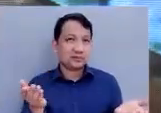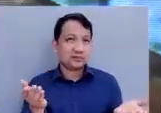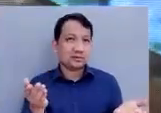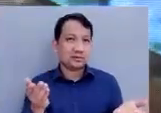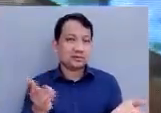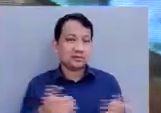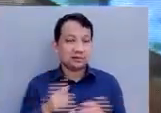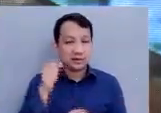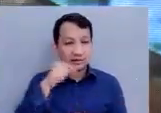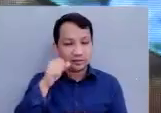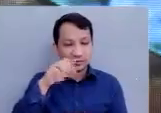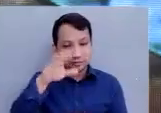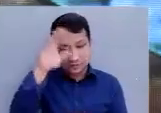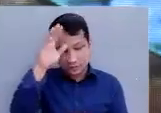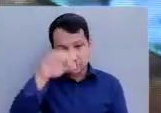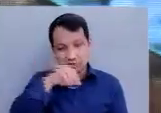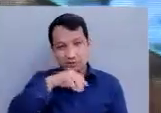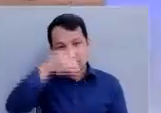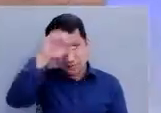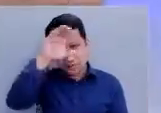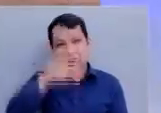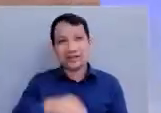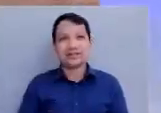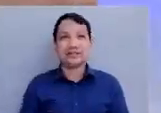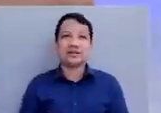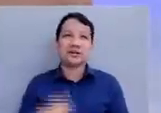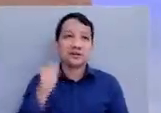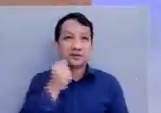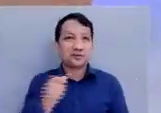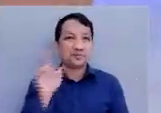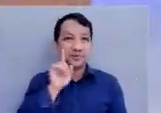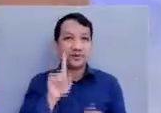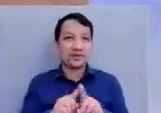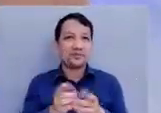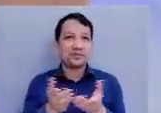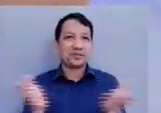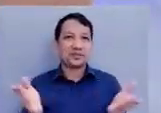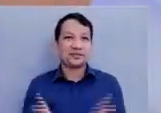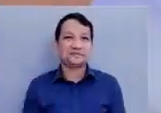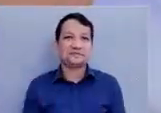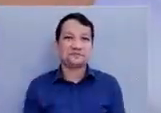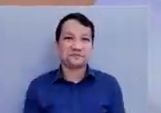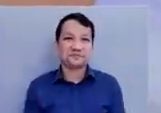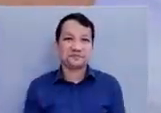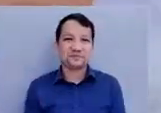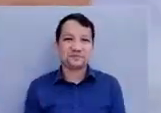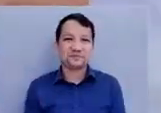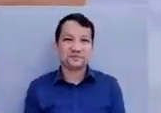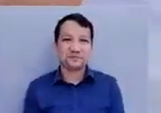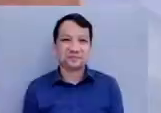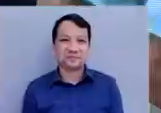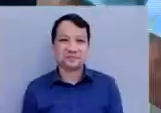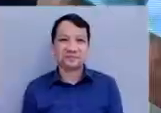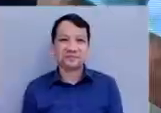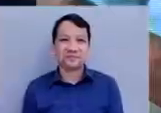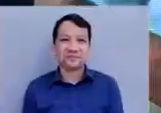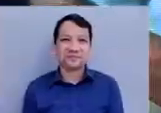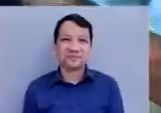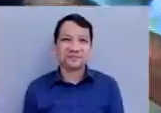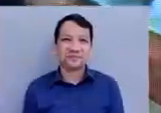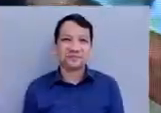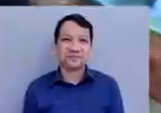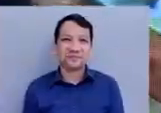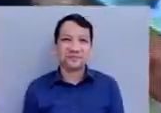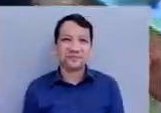inyo Mga ate kuya nanay t Tay lolo at lola Good morning Okay Nagsimula na nga yung ating